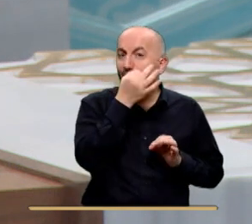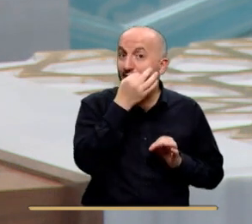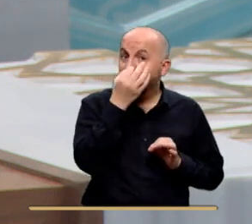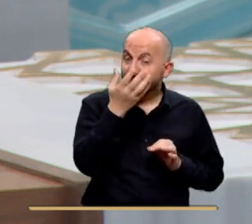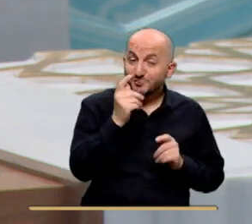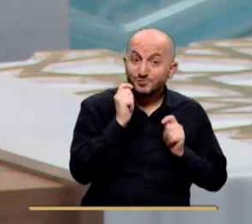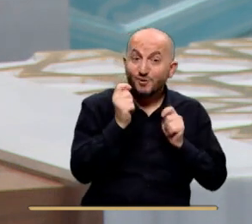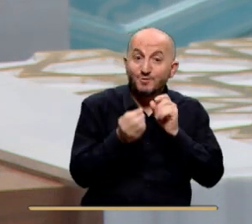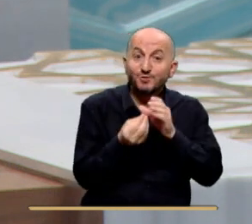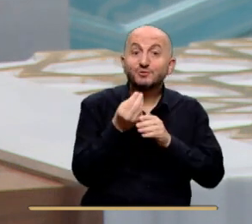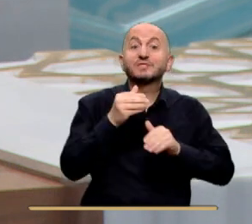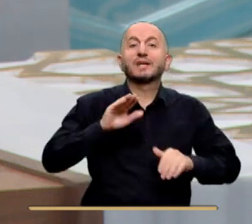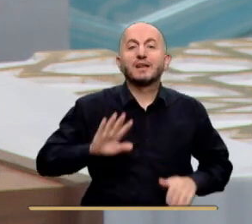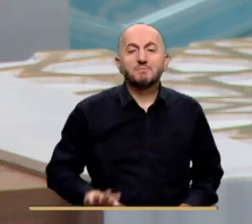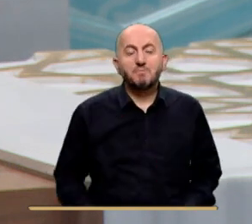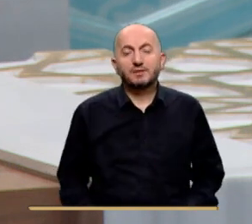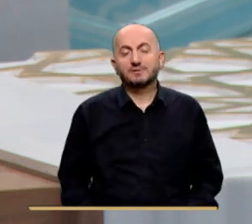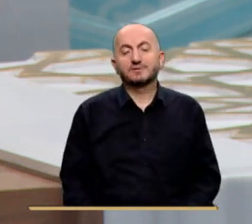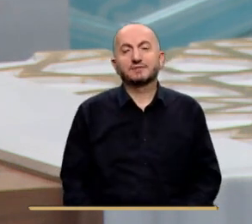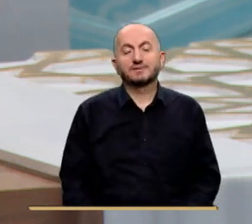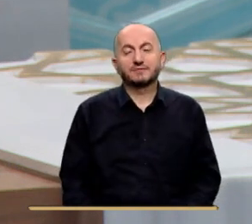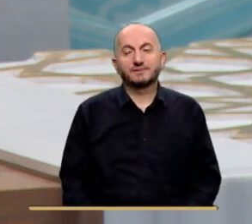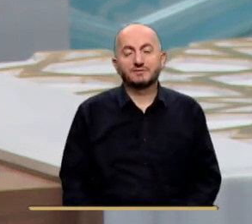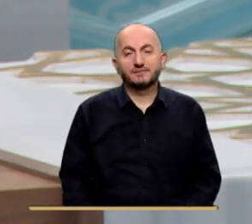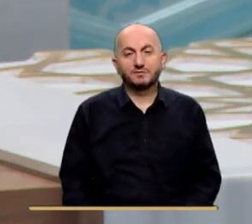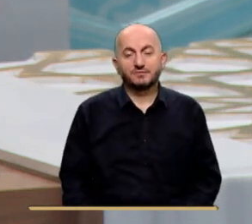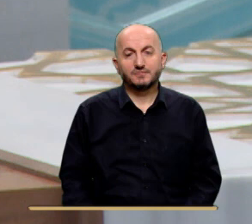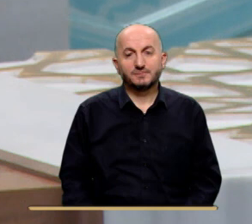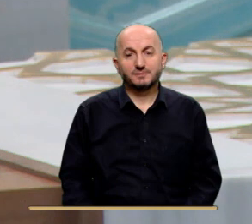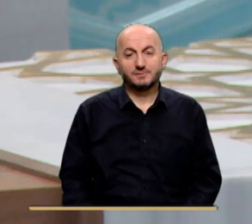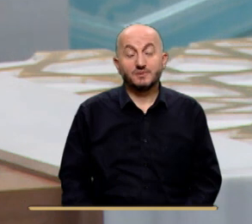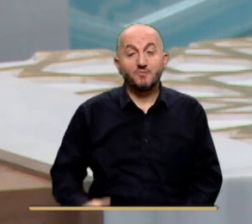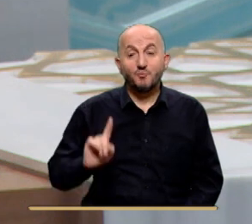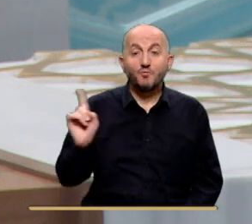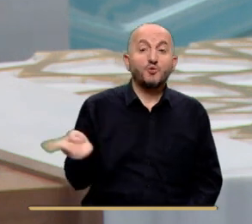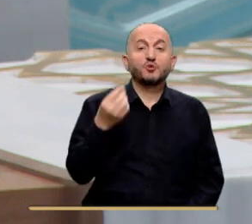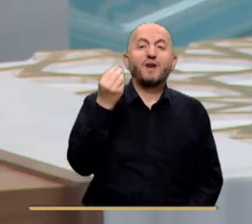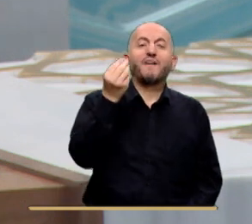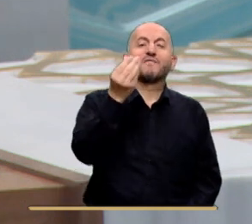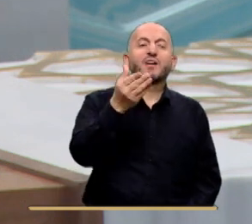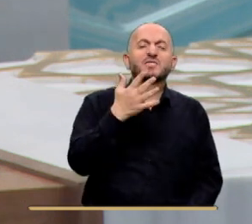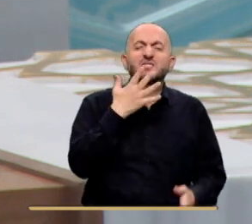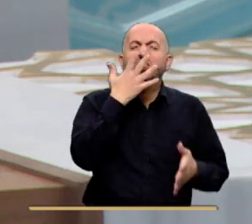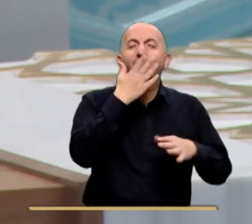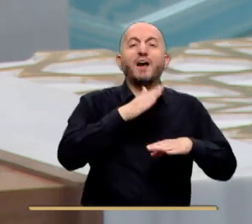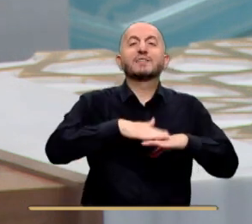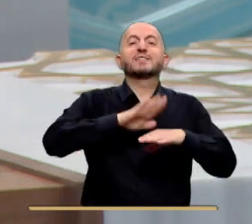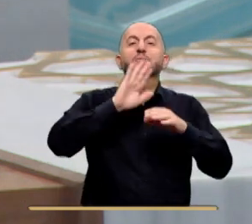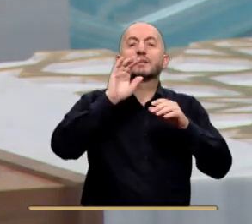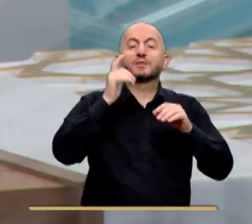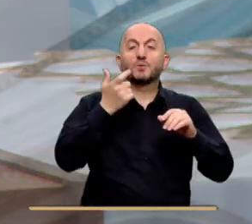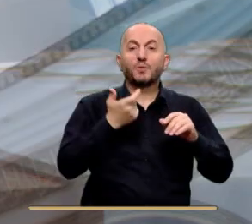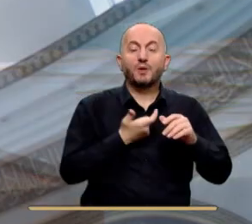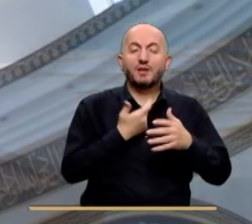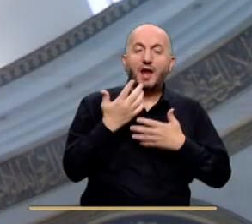kolaylaştırın, zorlaştırmayın. Beşşiru ve la tunaffiru, müjdeleyin, nefret ettirmeyin ilkesiyle hareket